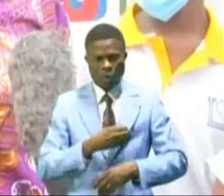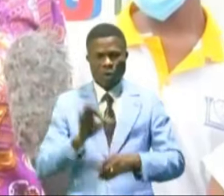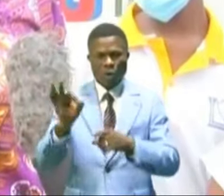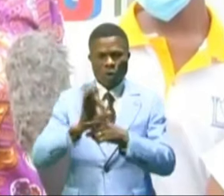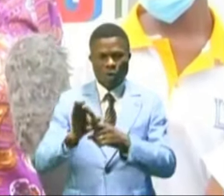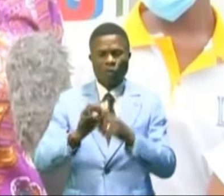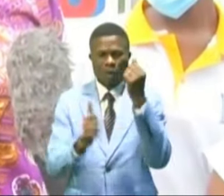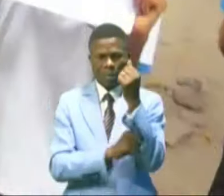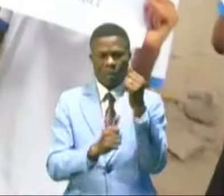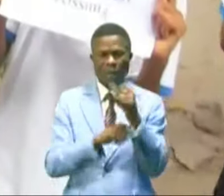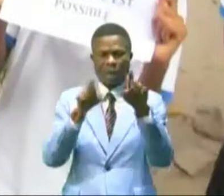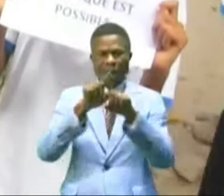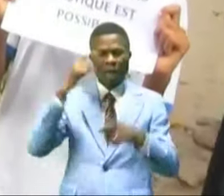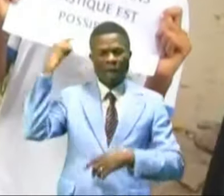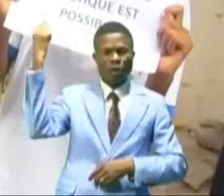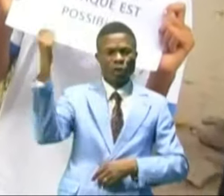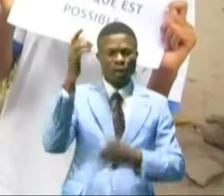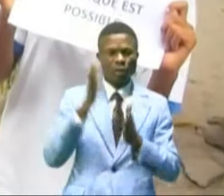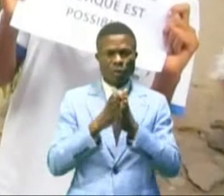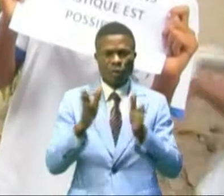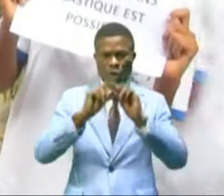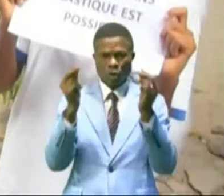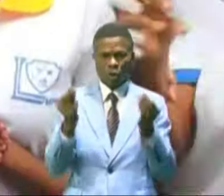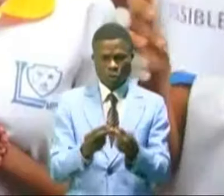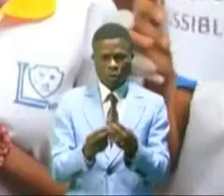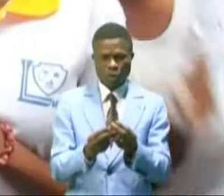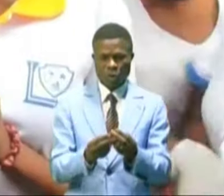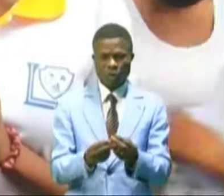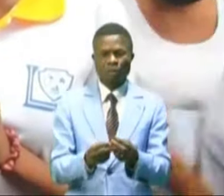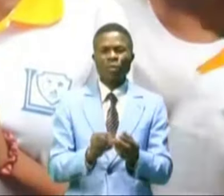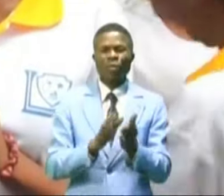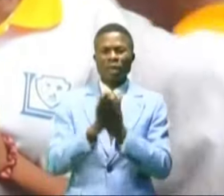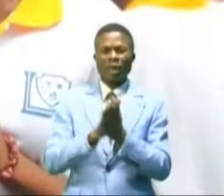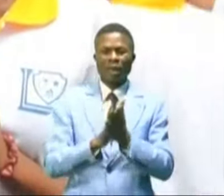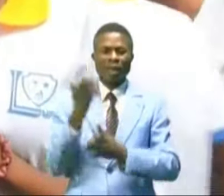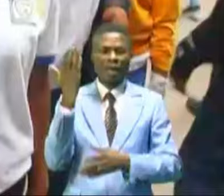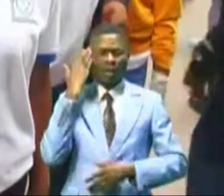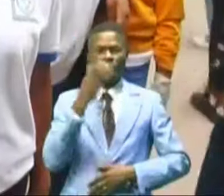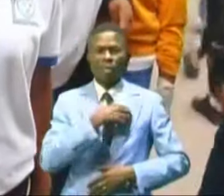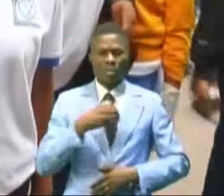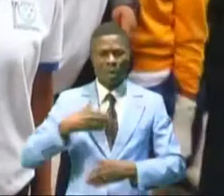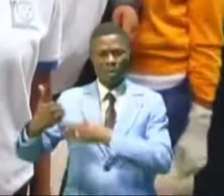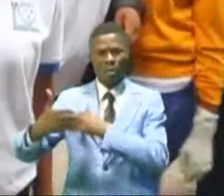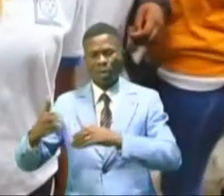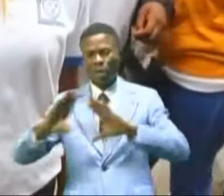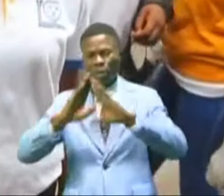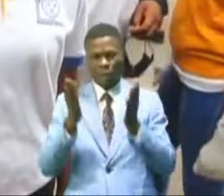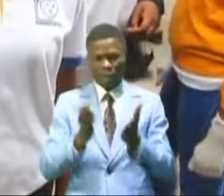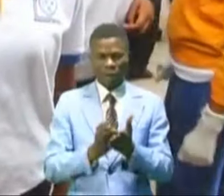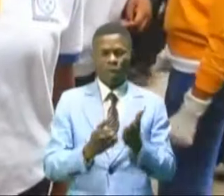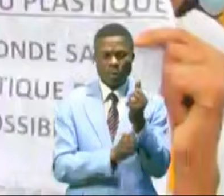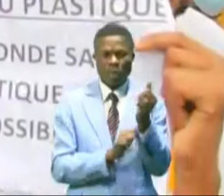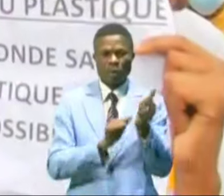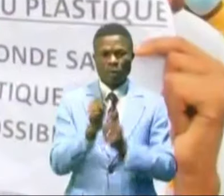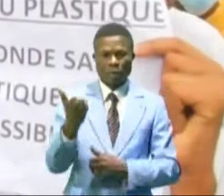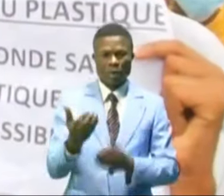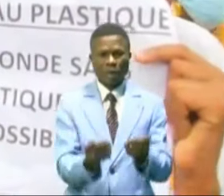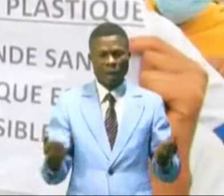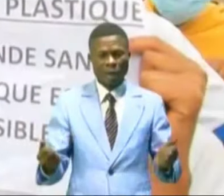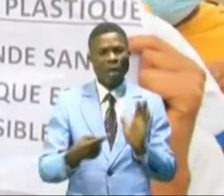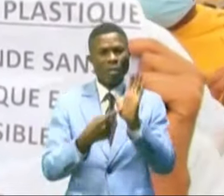l'humain, l'humanité. Un mouvement qui n'a pas laissé indifférents les parents, voisins et tout autre curieux. Les enfants nous ont